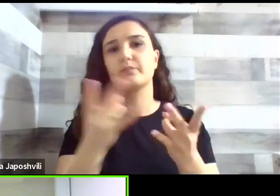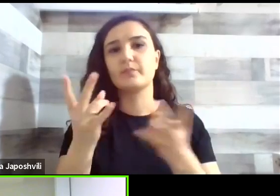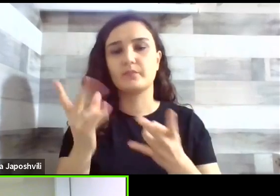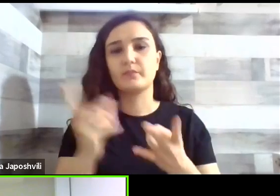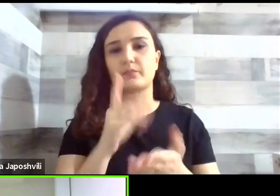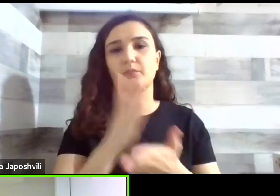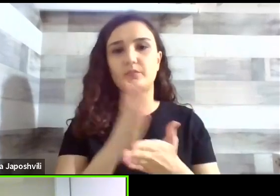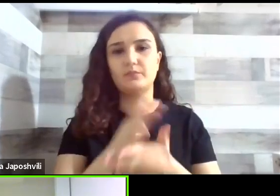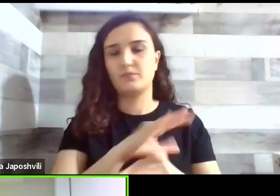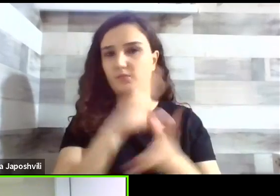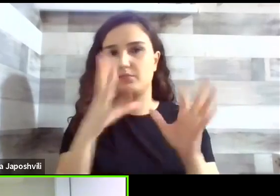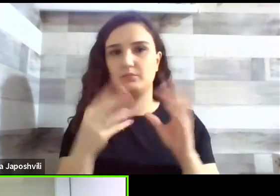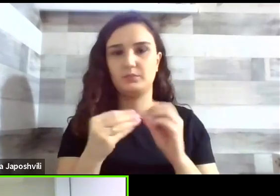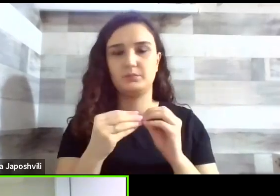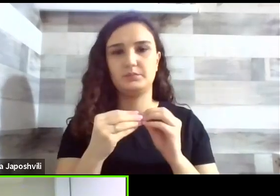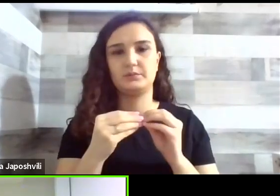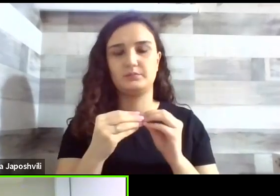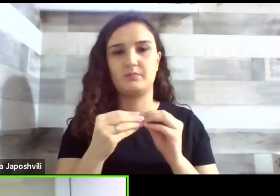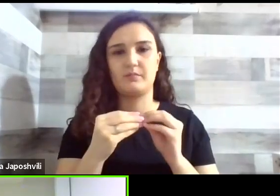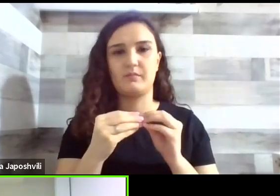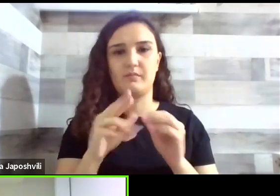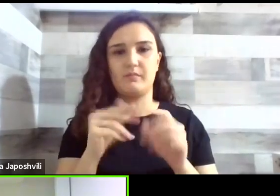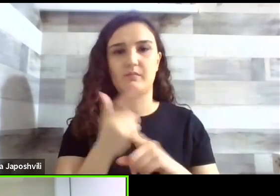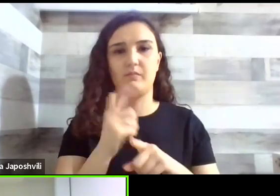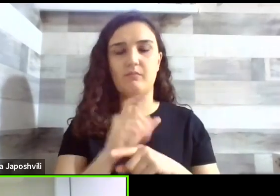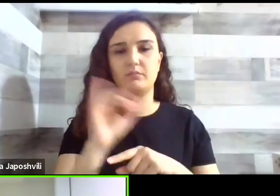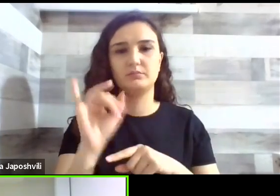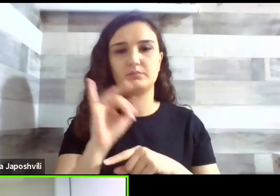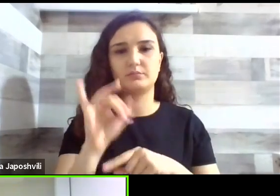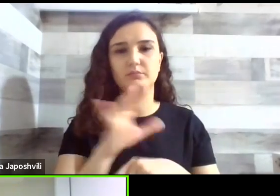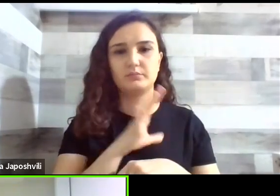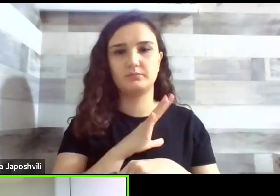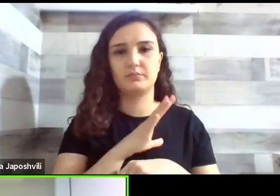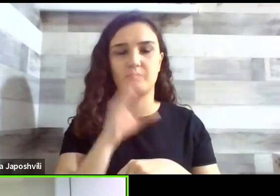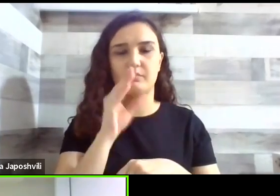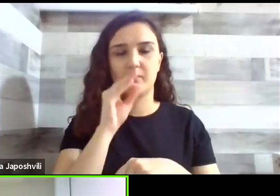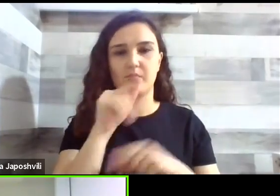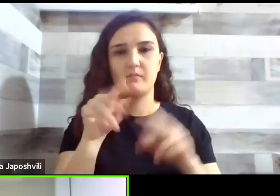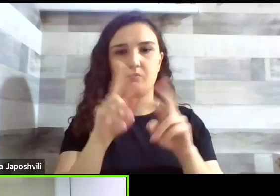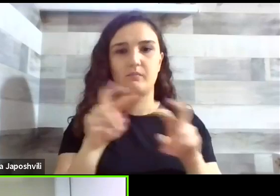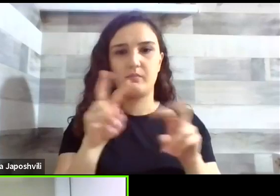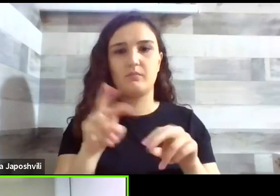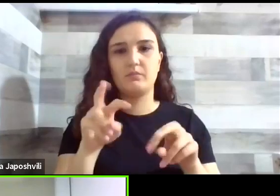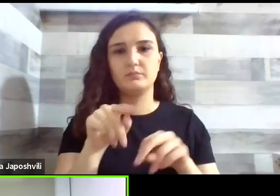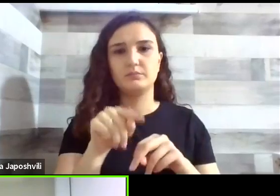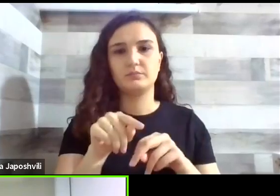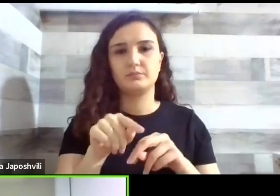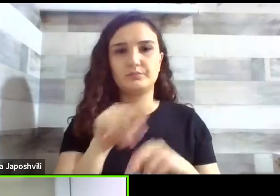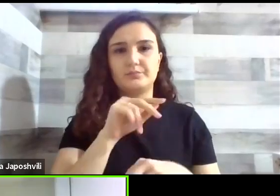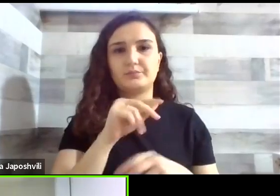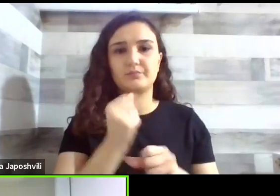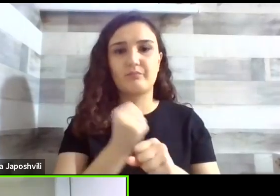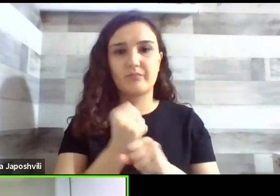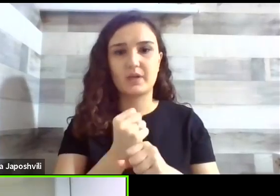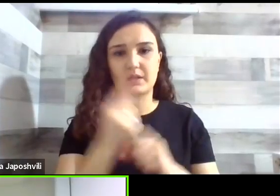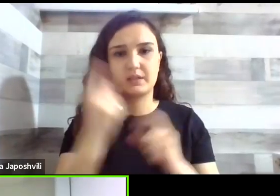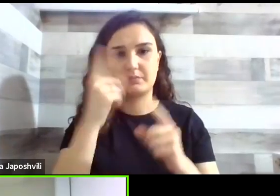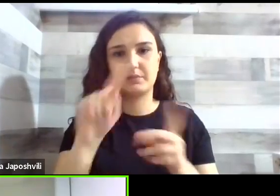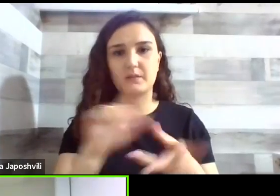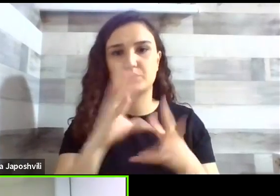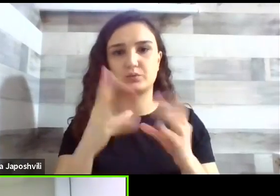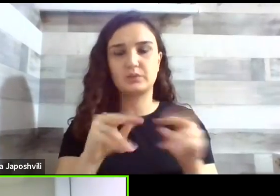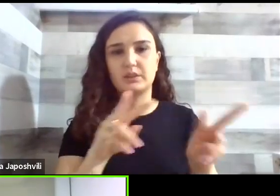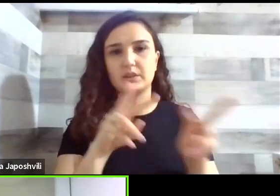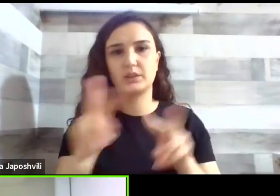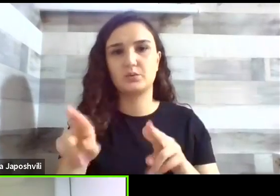ამ ყველაფერს, ხო? და ძალიან საინტერესო იყო, ანუ როდესაც ამ მკვლევებს ვეცნობოდი და ვამშავებდი, აბსოლუტურად იდენტური